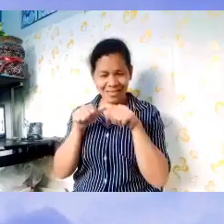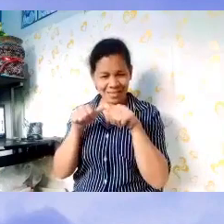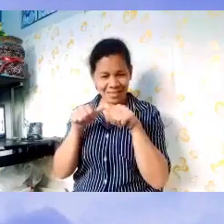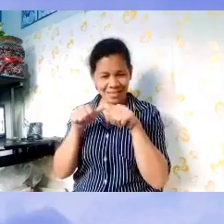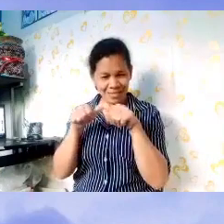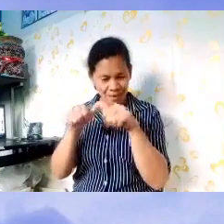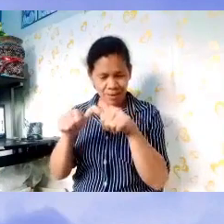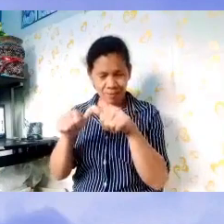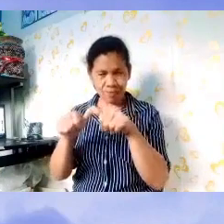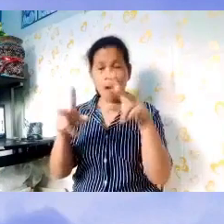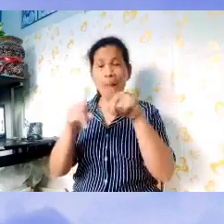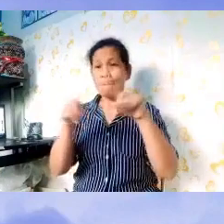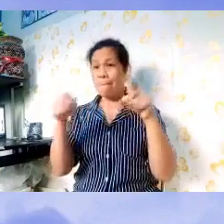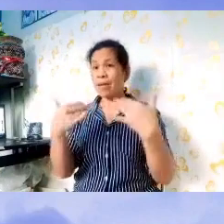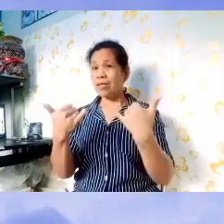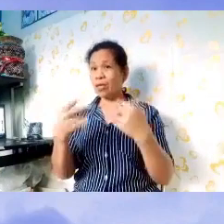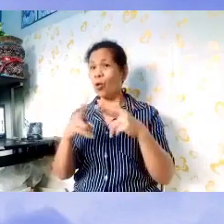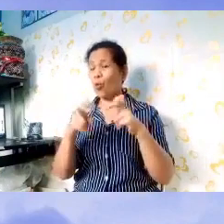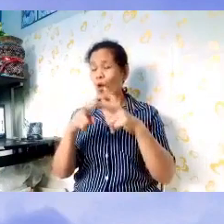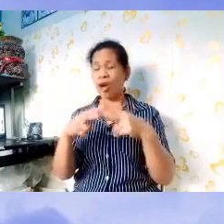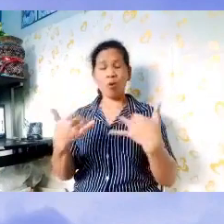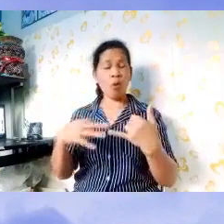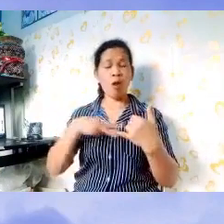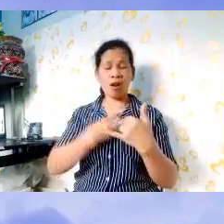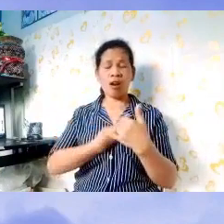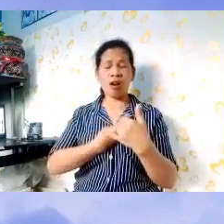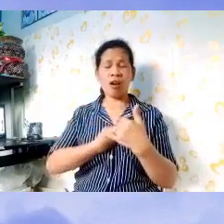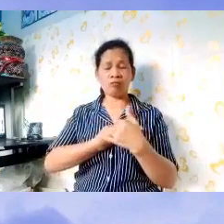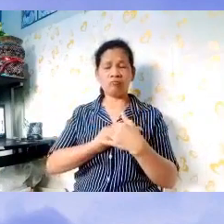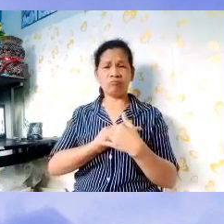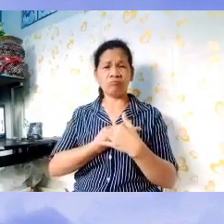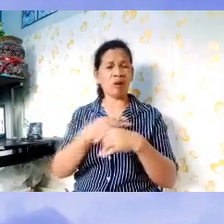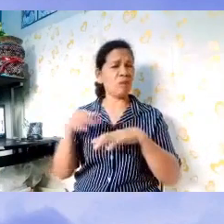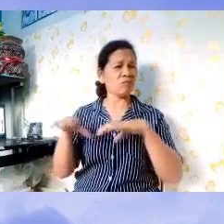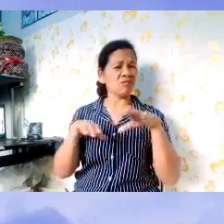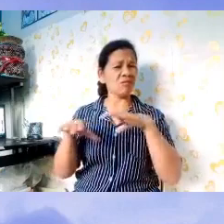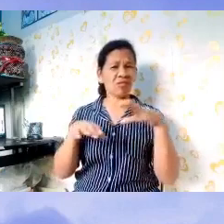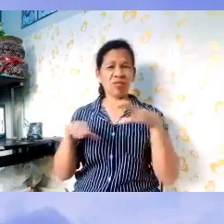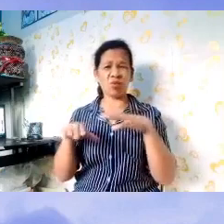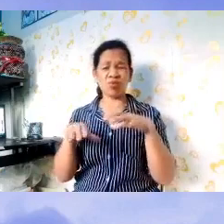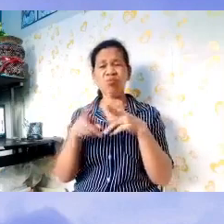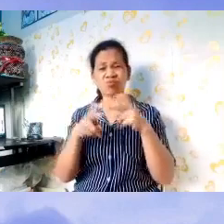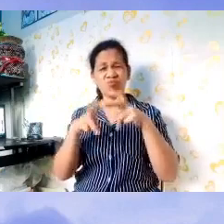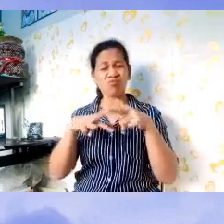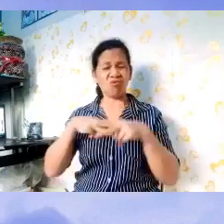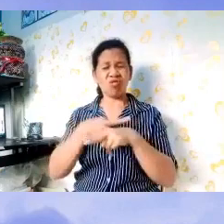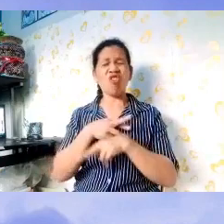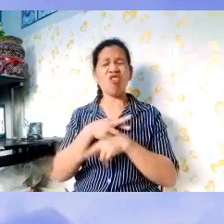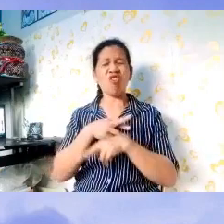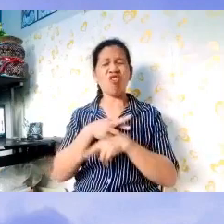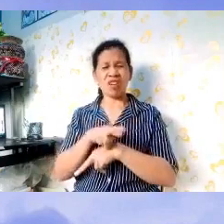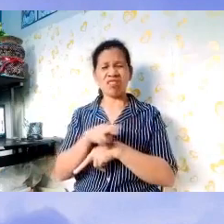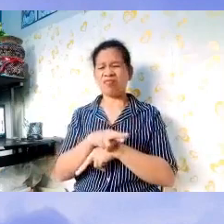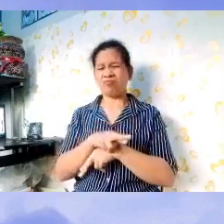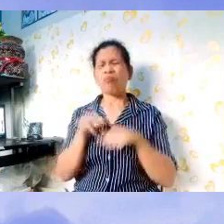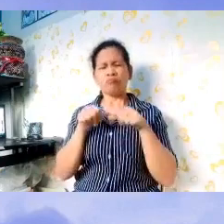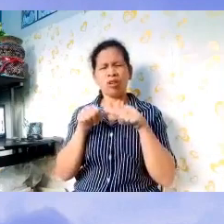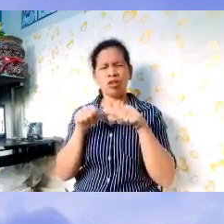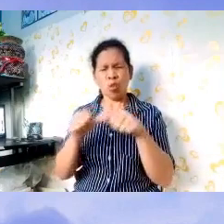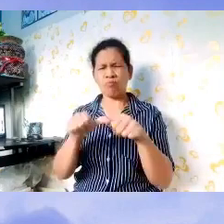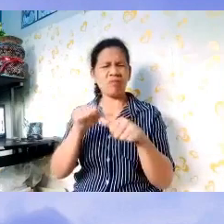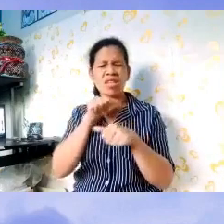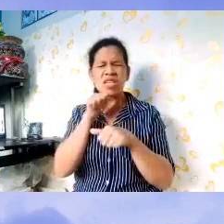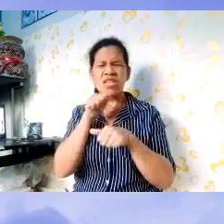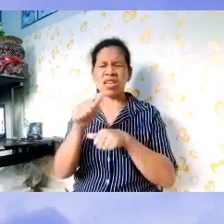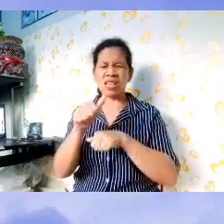kahit siguro tayo umiihi o kung ano mang ating mga ginagawa ay walang pahinga po. Nandyan po ang